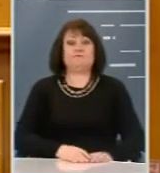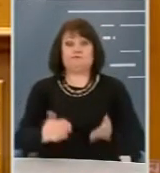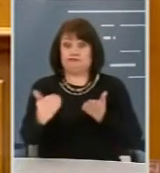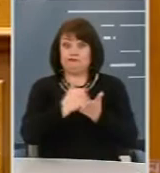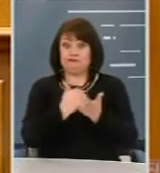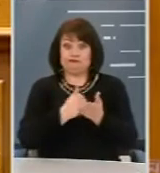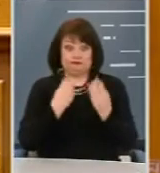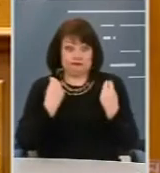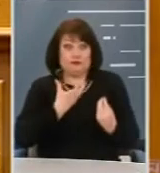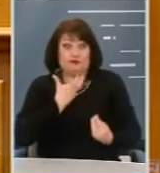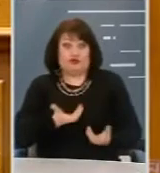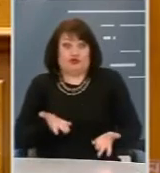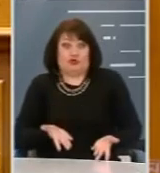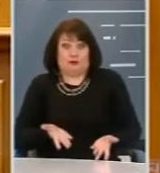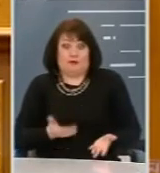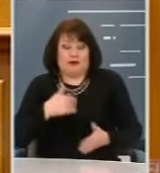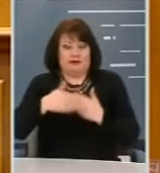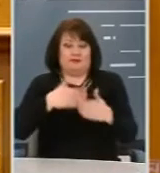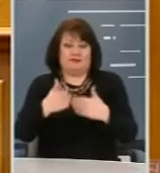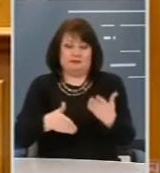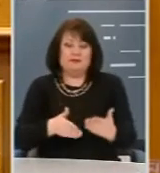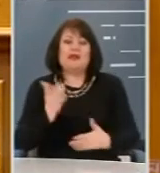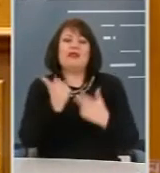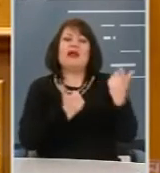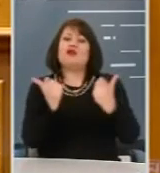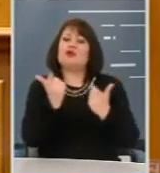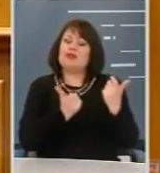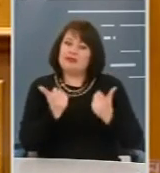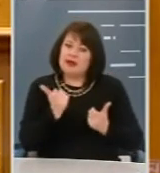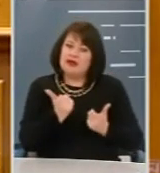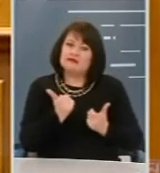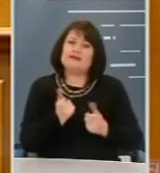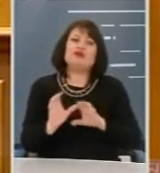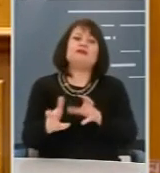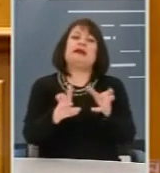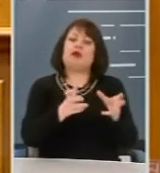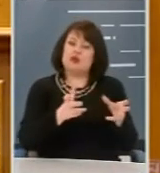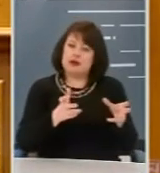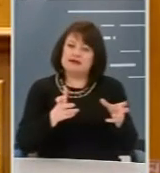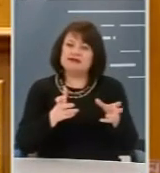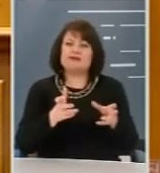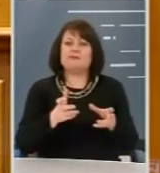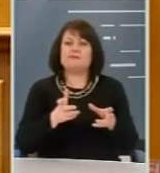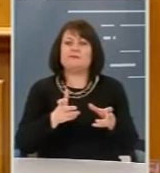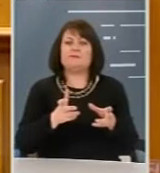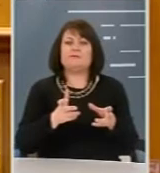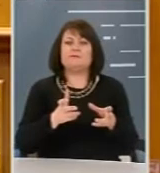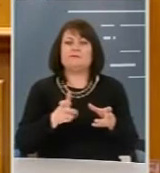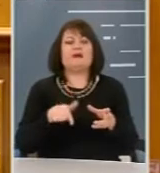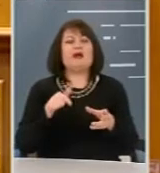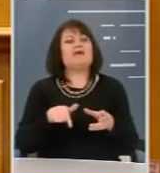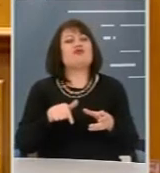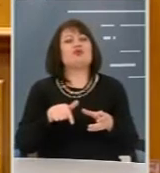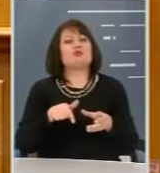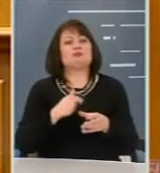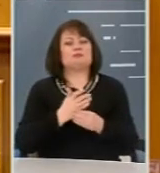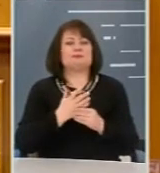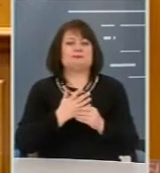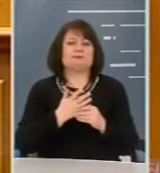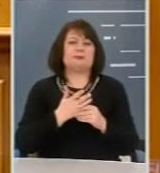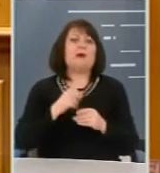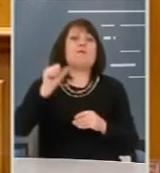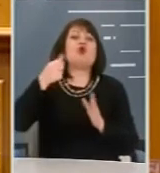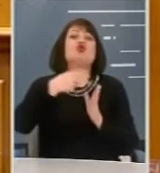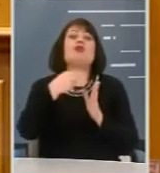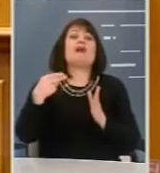αδικημάτων που εμφανίστηκαν στη διαδικασία δανειοδότησης μέσων μαζικής ενημέρωσης αποτελεί η περίπτωση του πρώτου